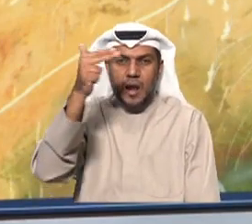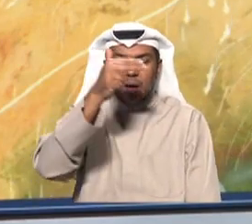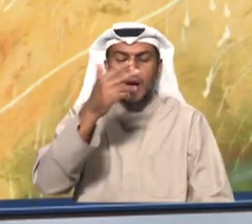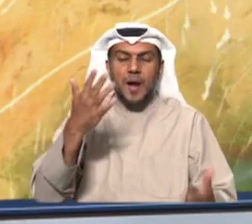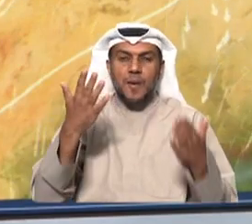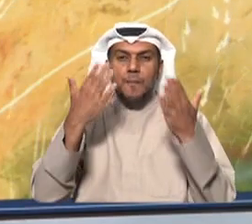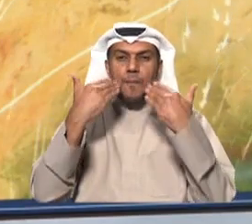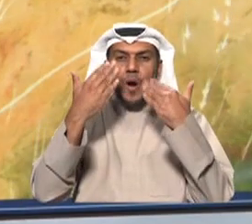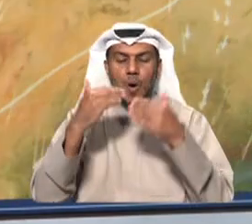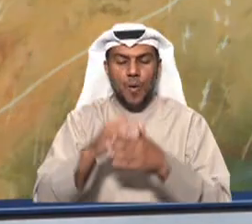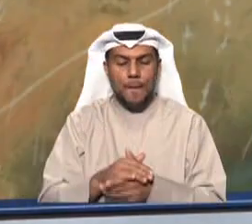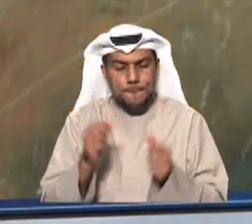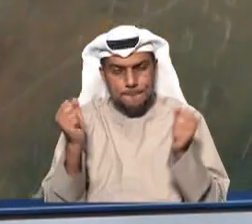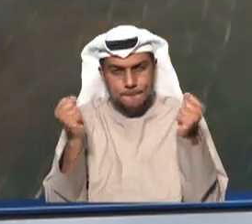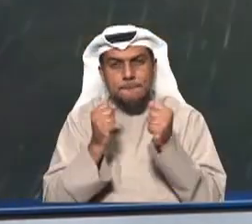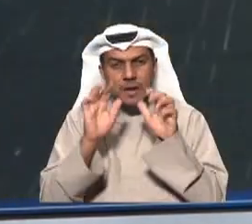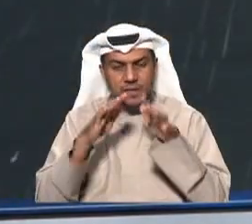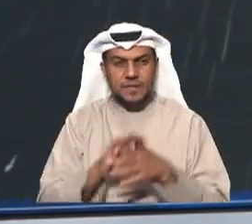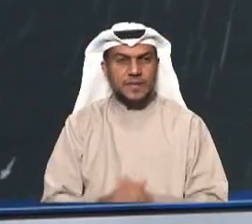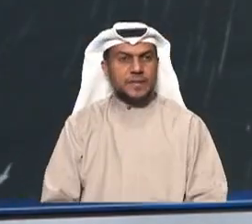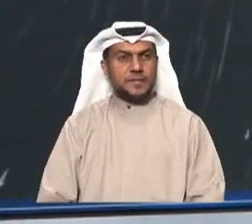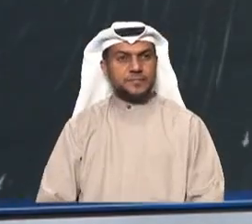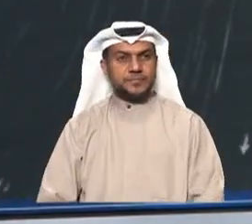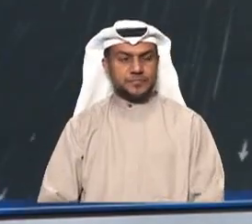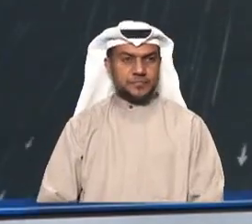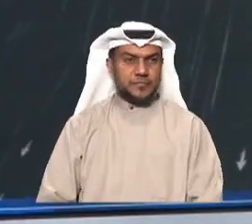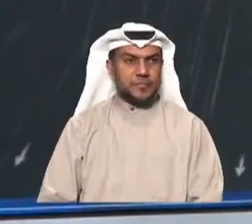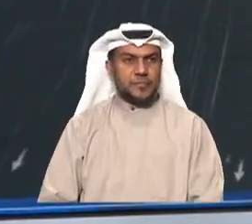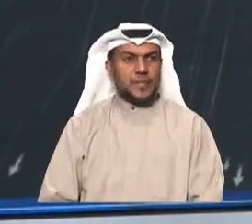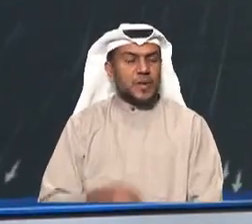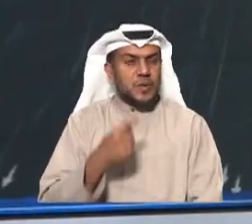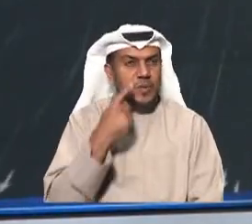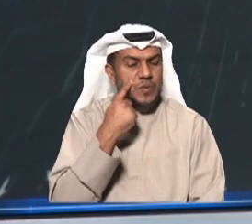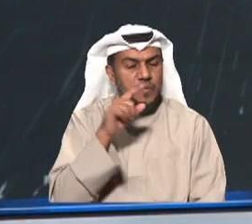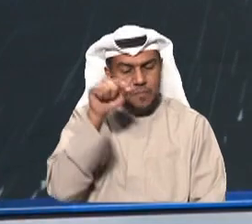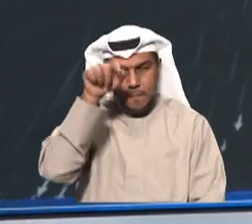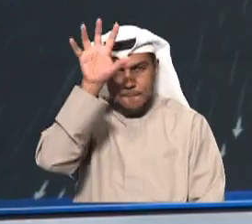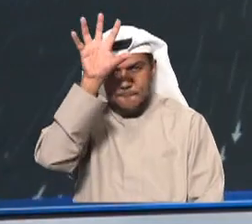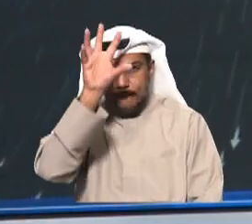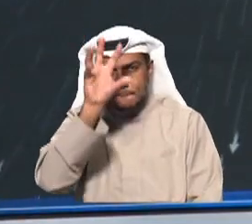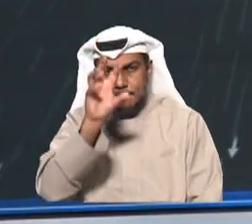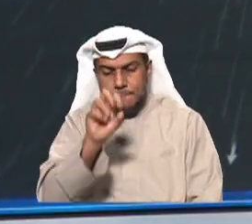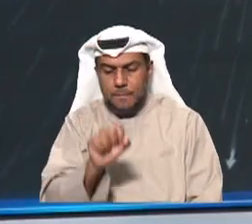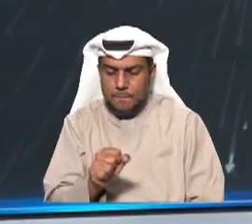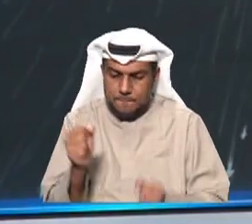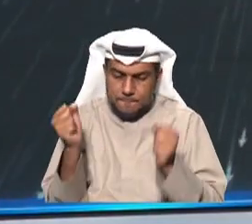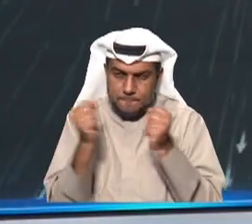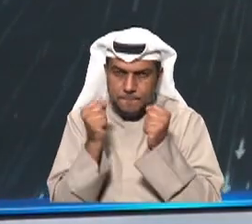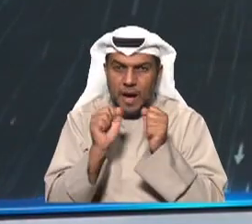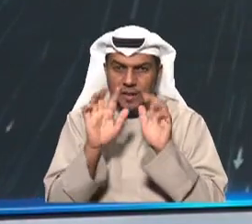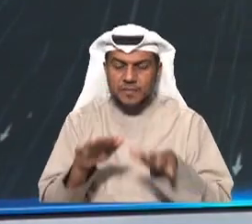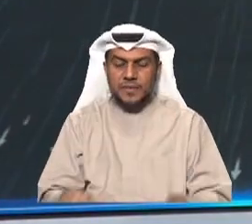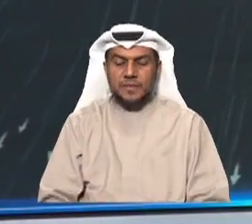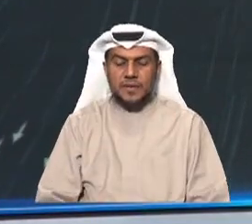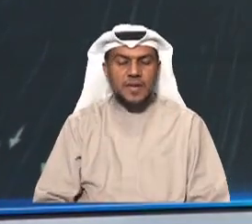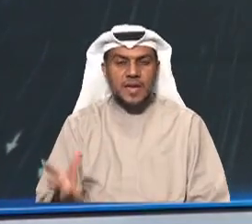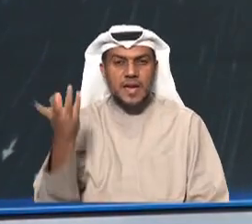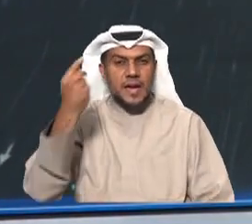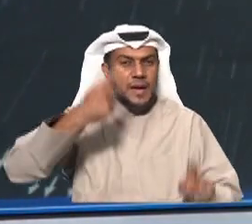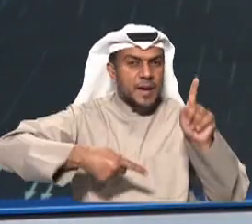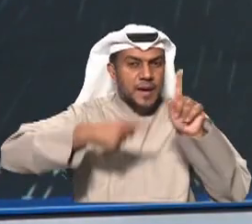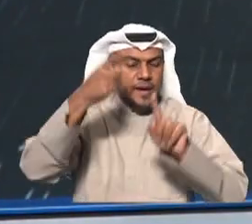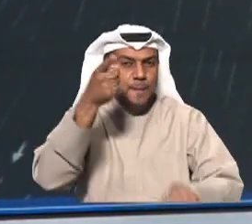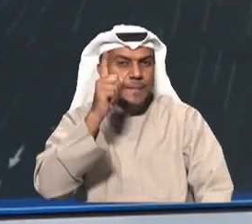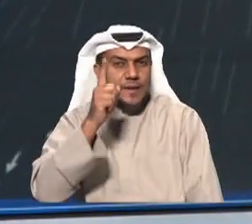الأجواء الباردة. الأجواء المتوقعة في منتصف هذه الليلة أجواء راح تكون باردة، ومتوقع تصل درجات الحرارة ما بين 11